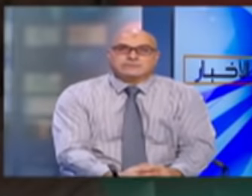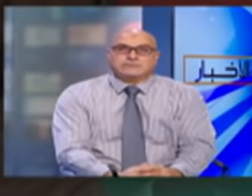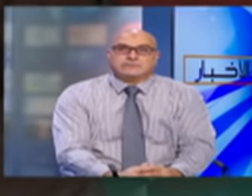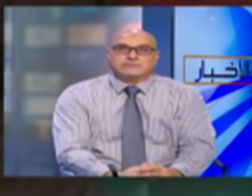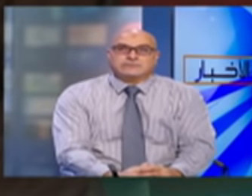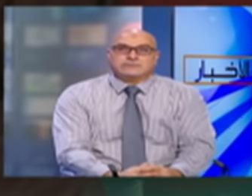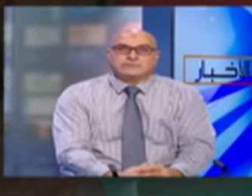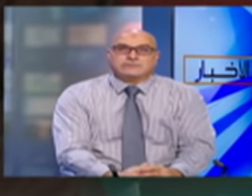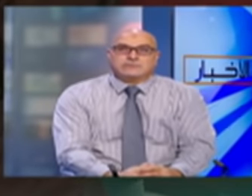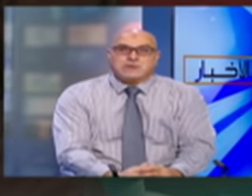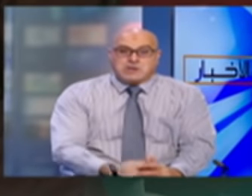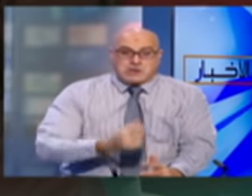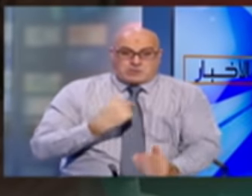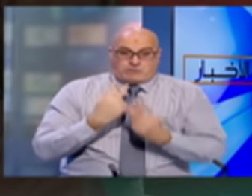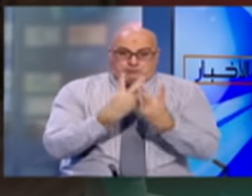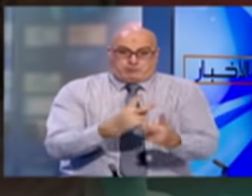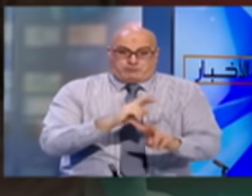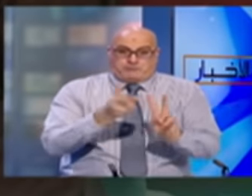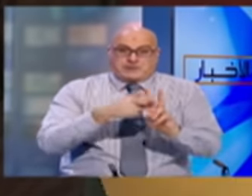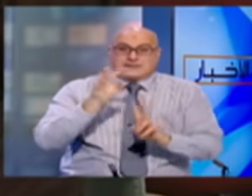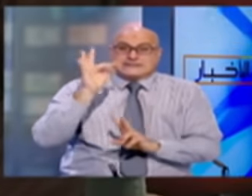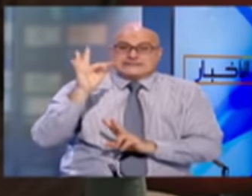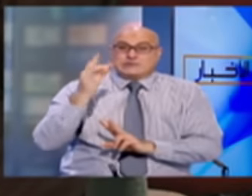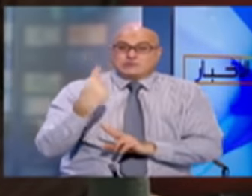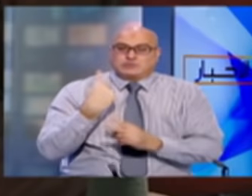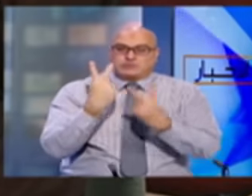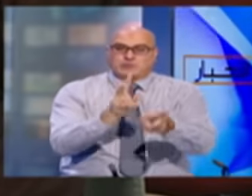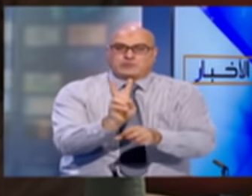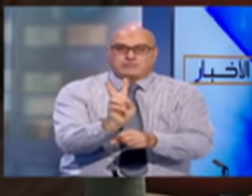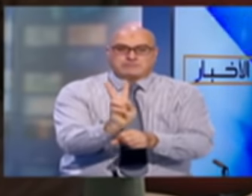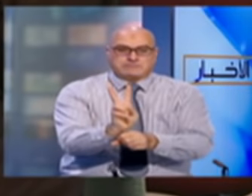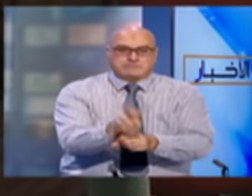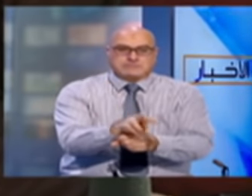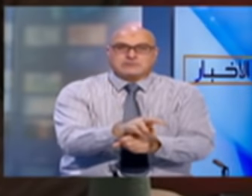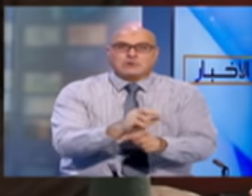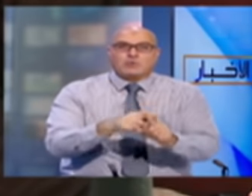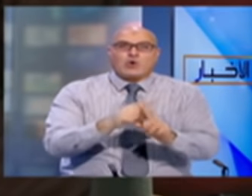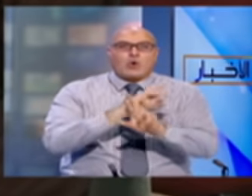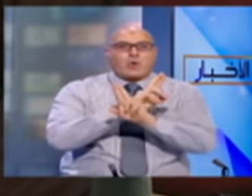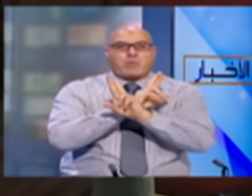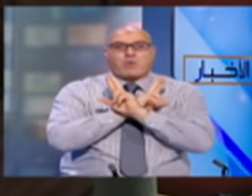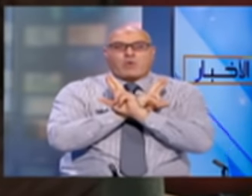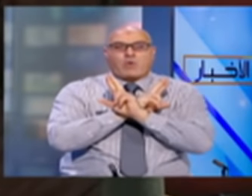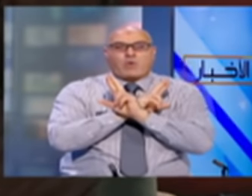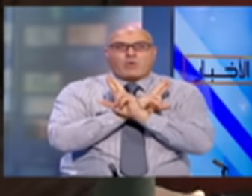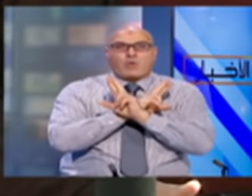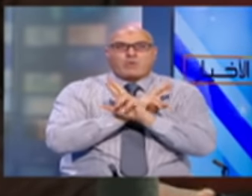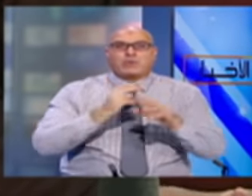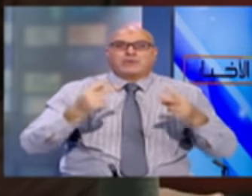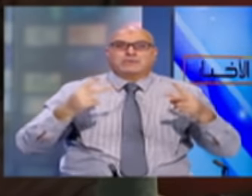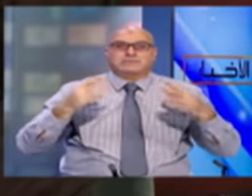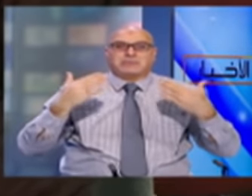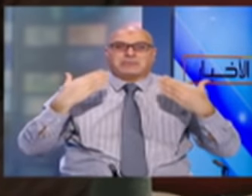احنا جينا من تيزي وزوفيل، جينا خيارنا هذه على باش نحيو ضغط الخطر، وجينا